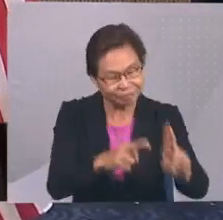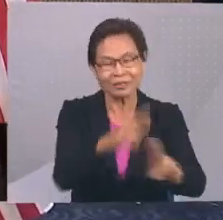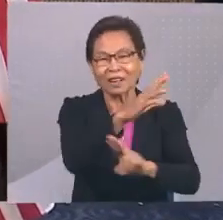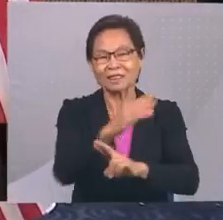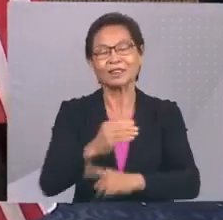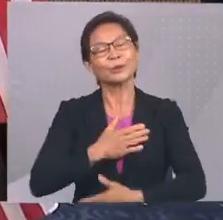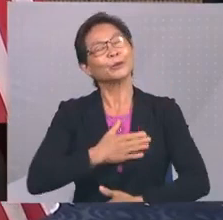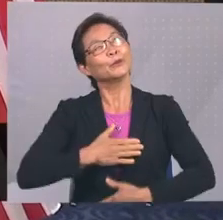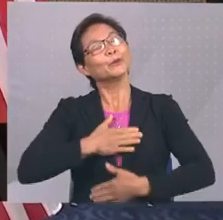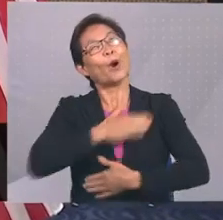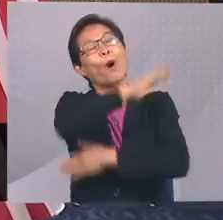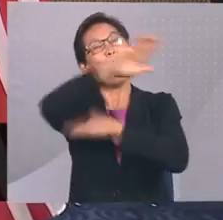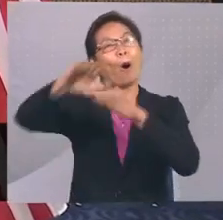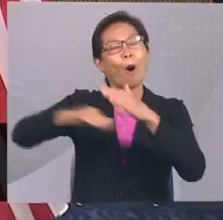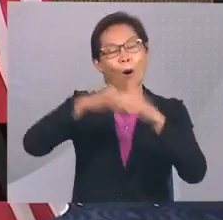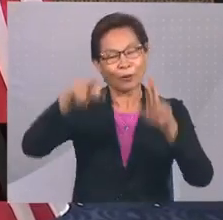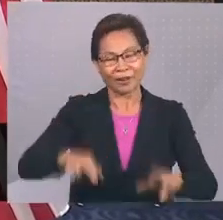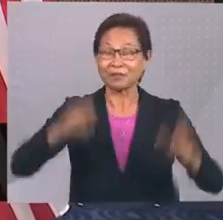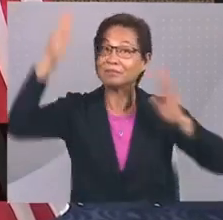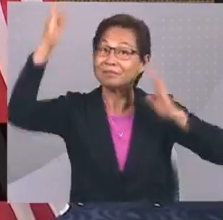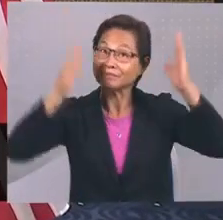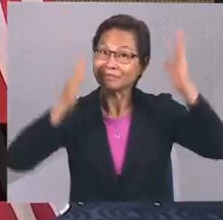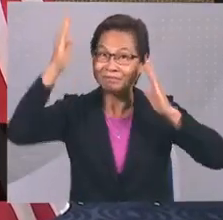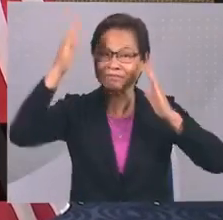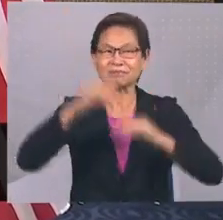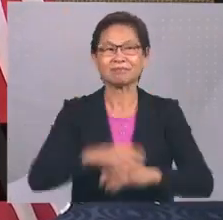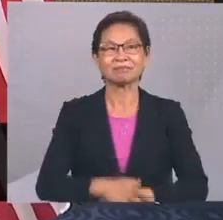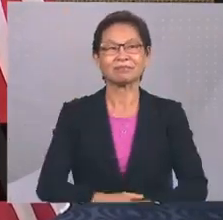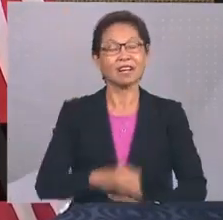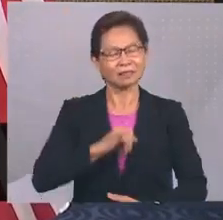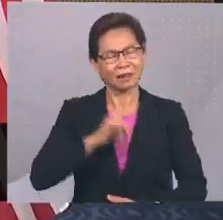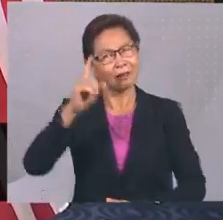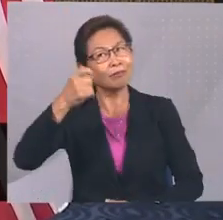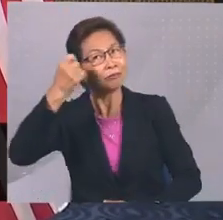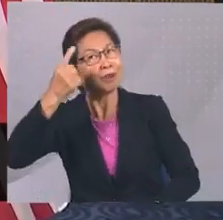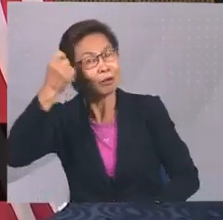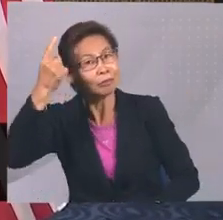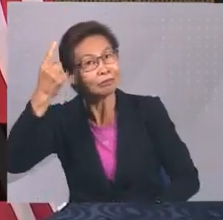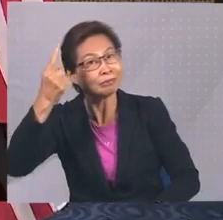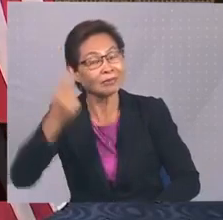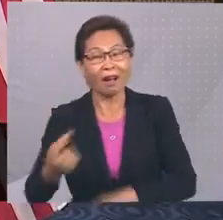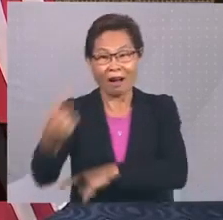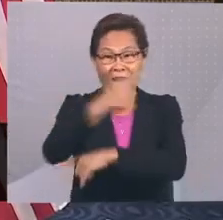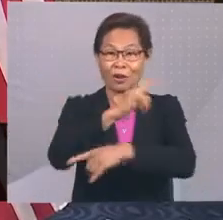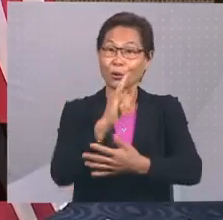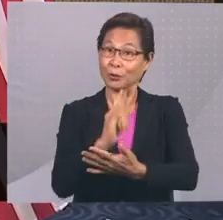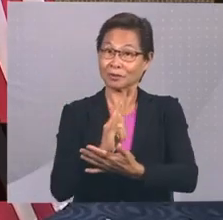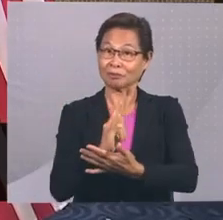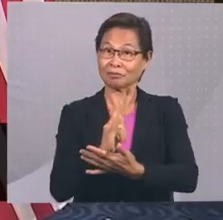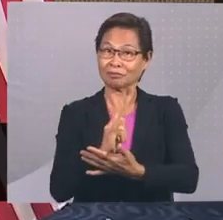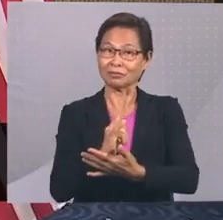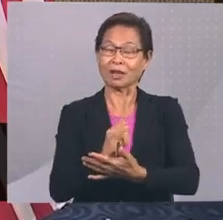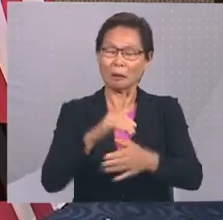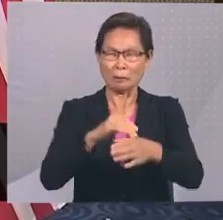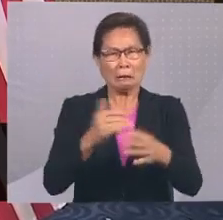dan dihayati oleh seluruh rakyat Malaysia. Saya faham bahawa Hari Waisak pada kali